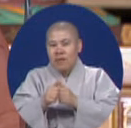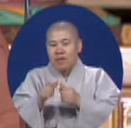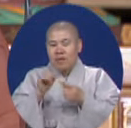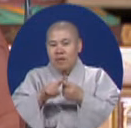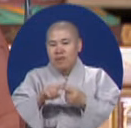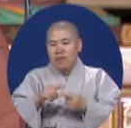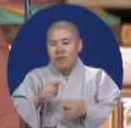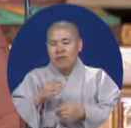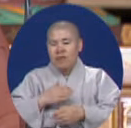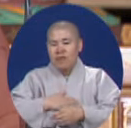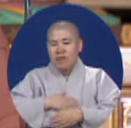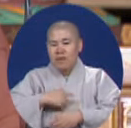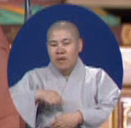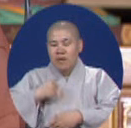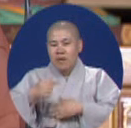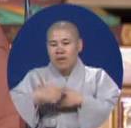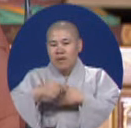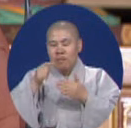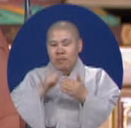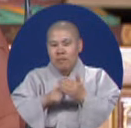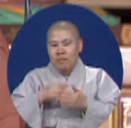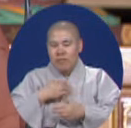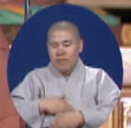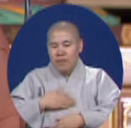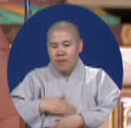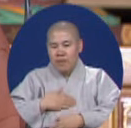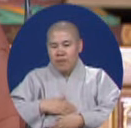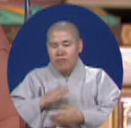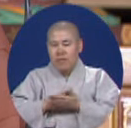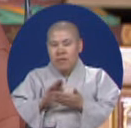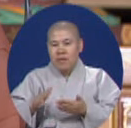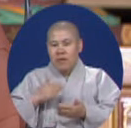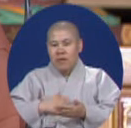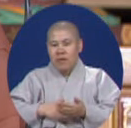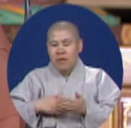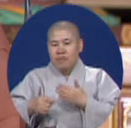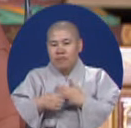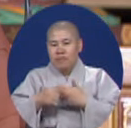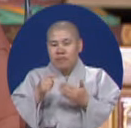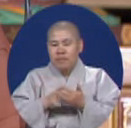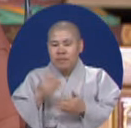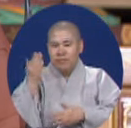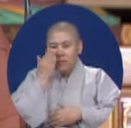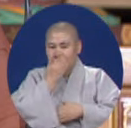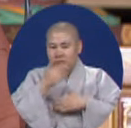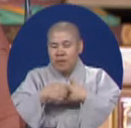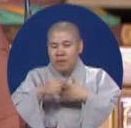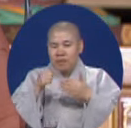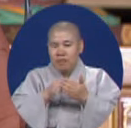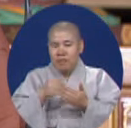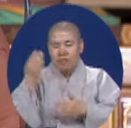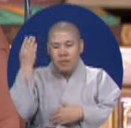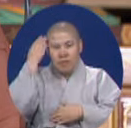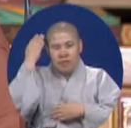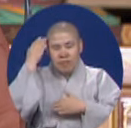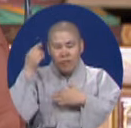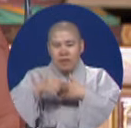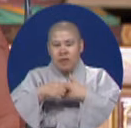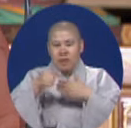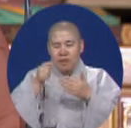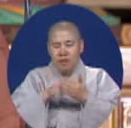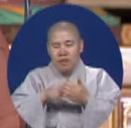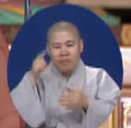이거예요. 그게 그거 아는 마음이거든요. 그런데 이 청정심, 보리심, 반야심은 그